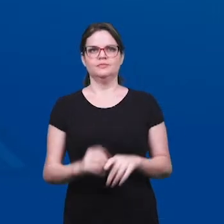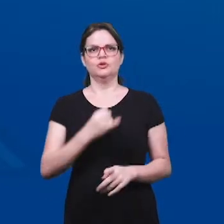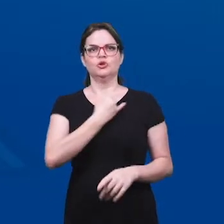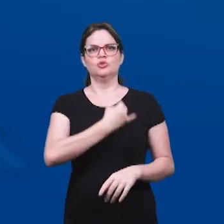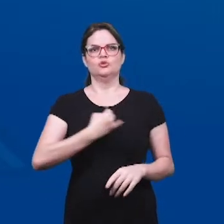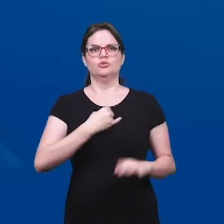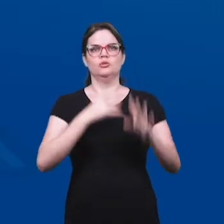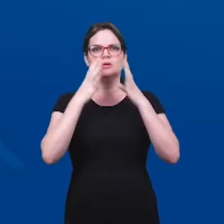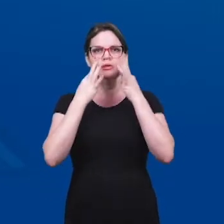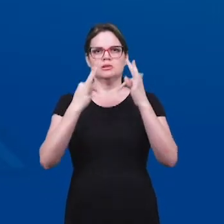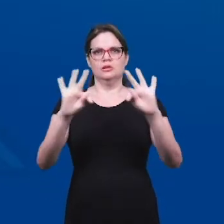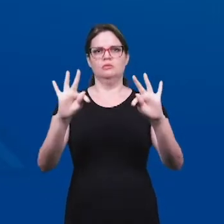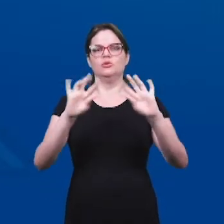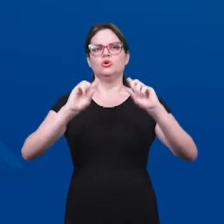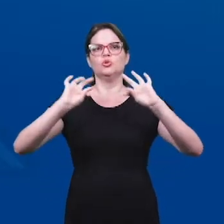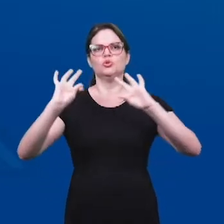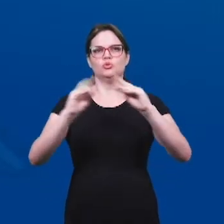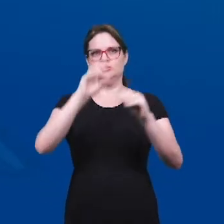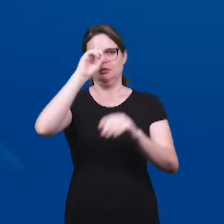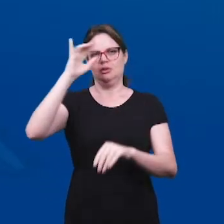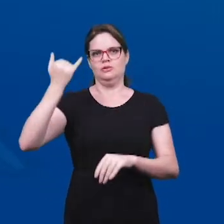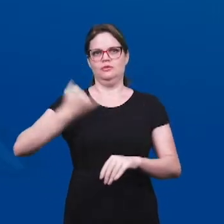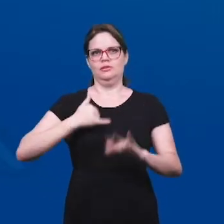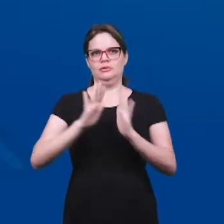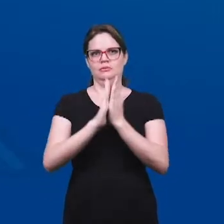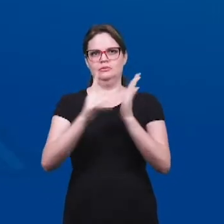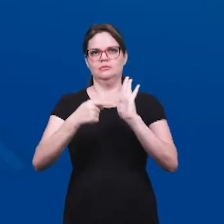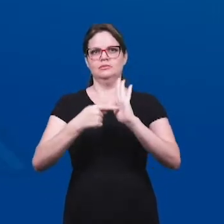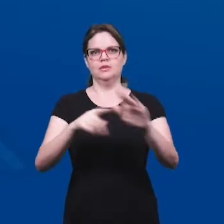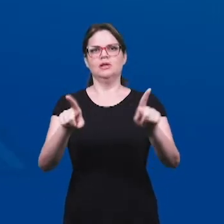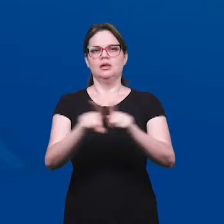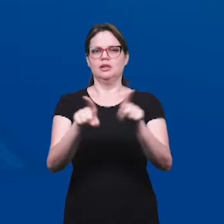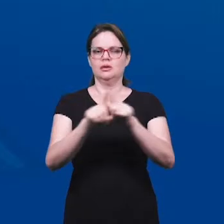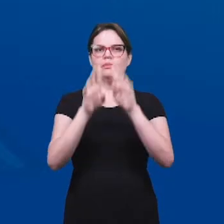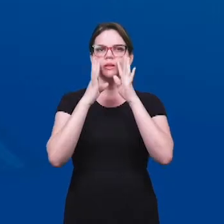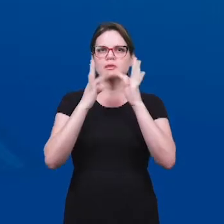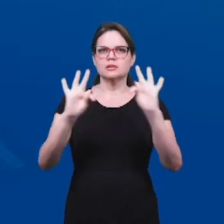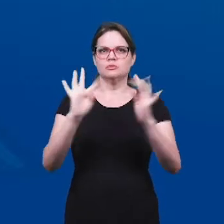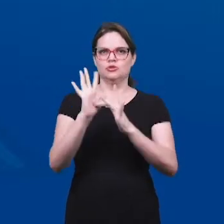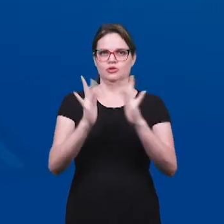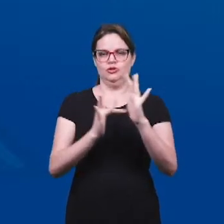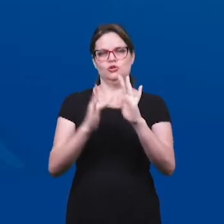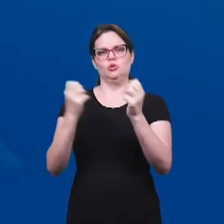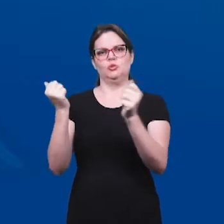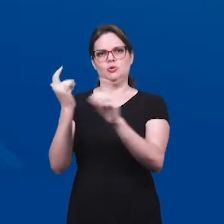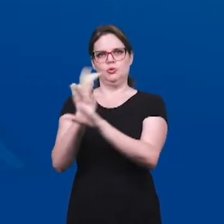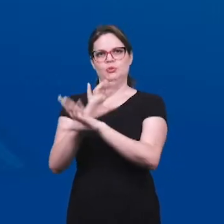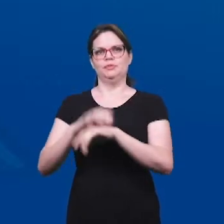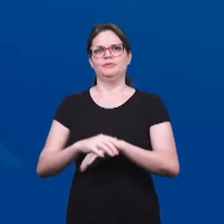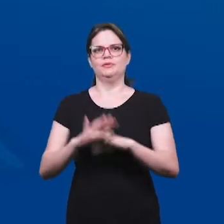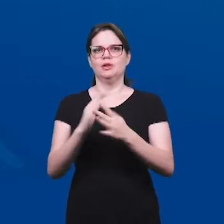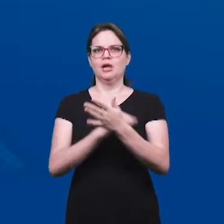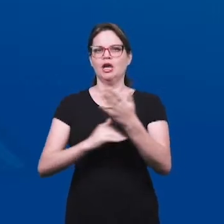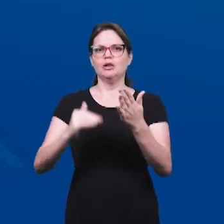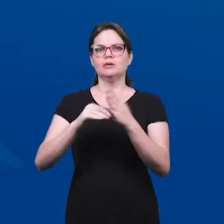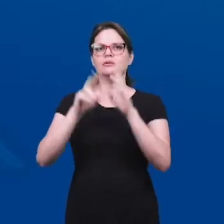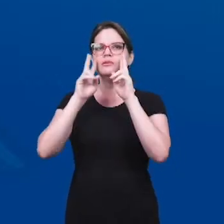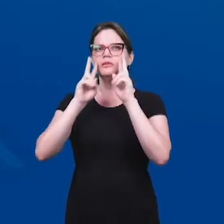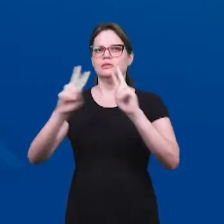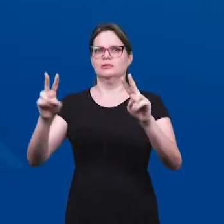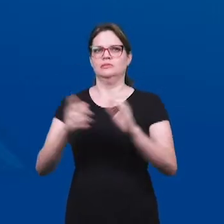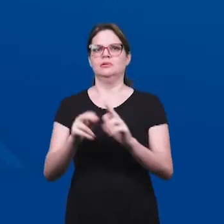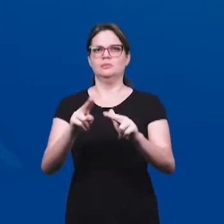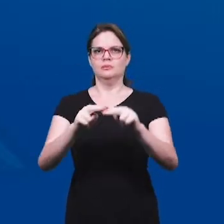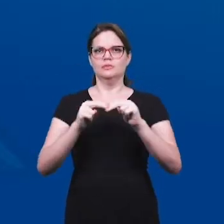testimoniò la parola di Dio. La testimonianza del Signore Gesù. E tutto ciò che vide.